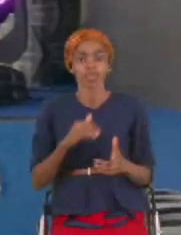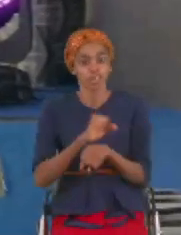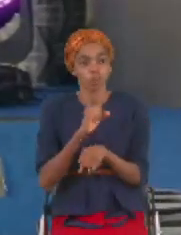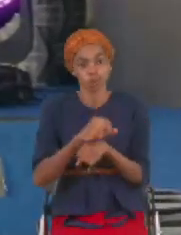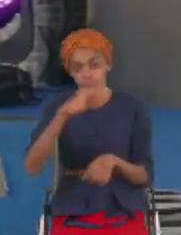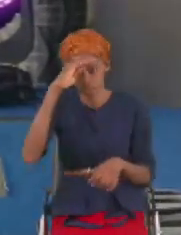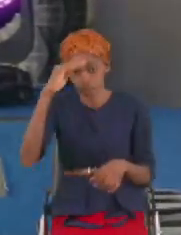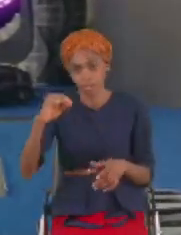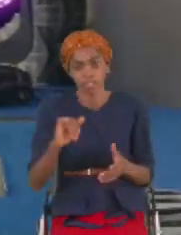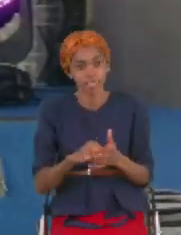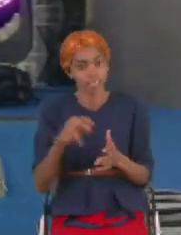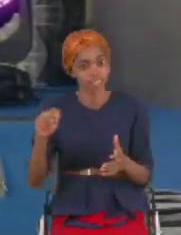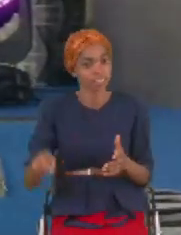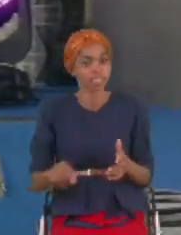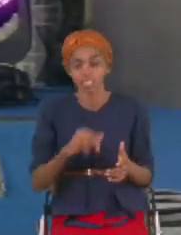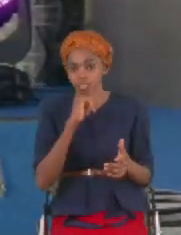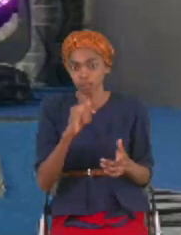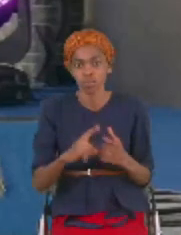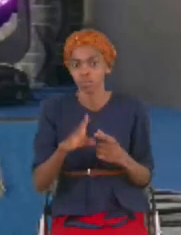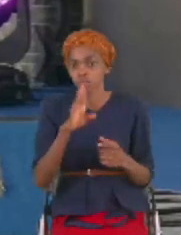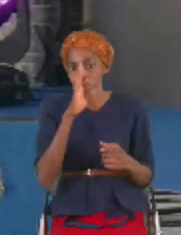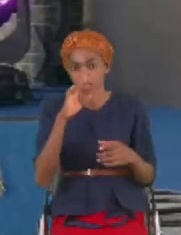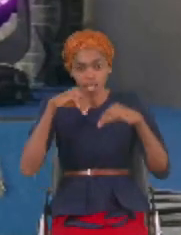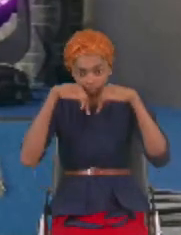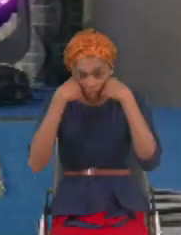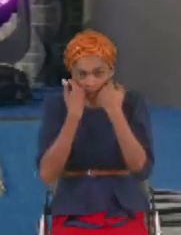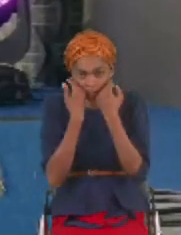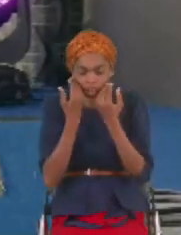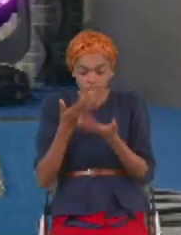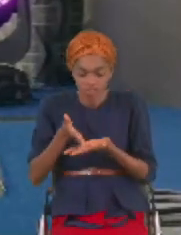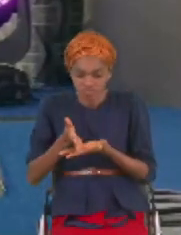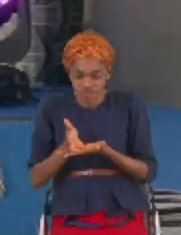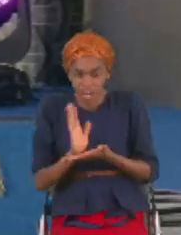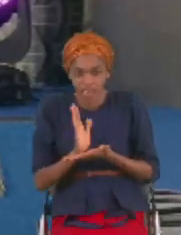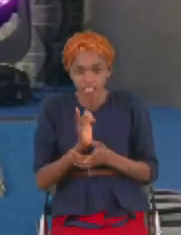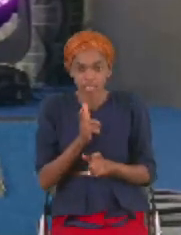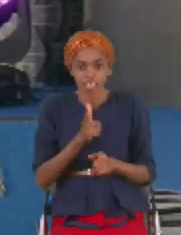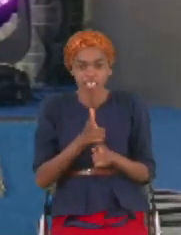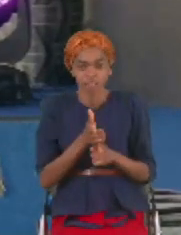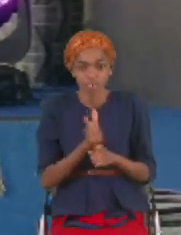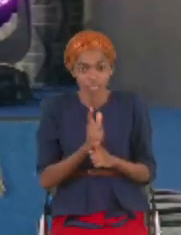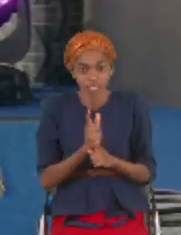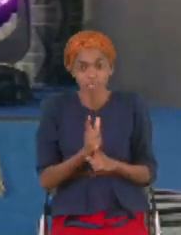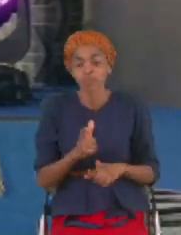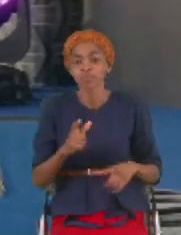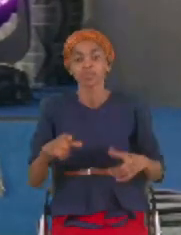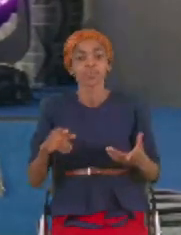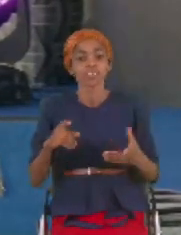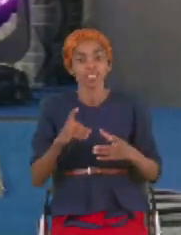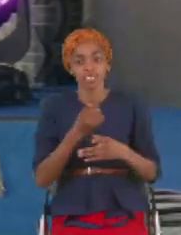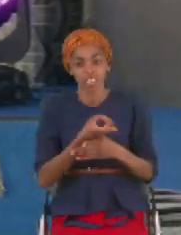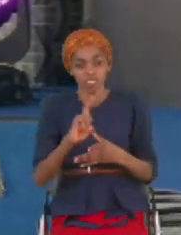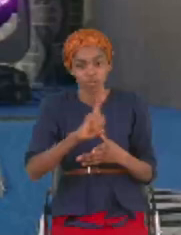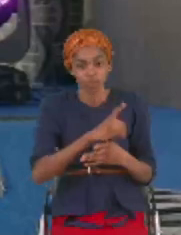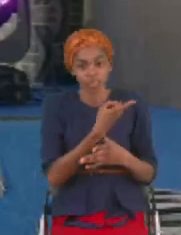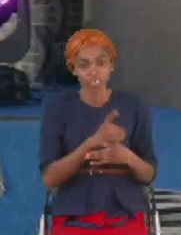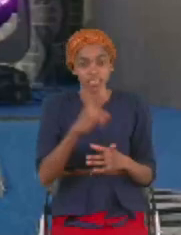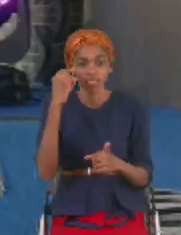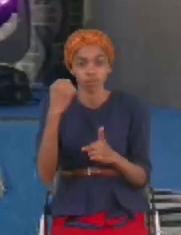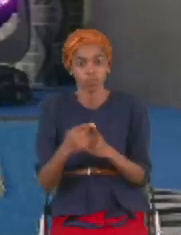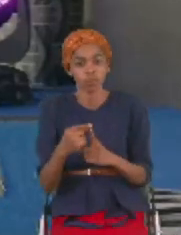qui n'a point à rougir qui dispensent droitement la parole